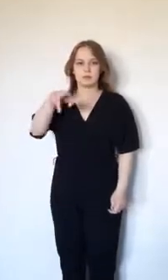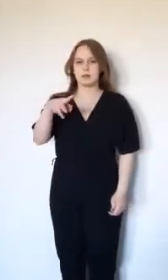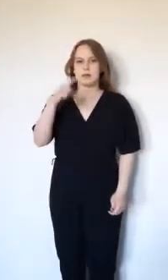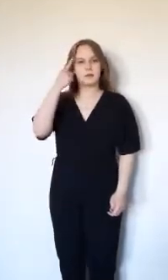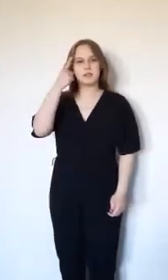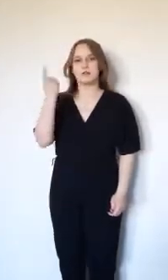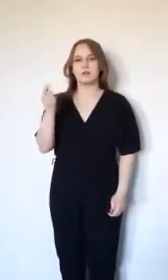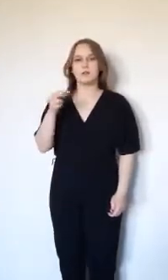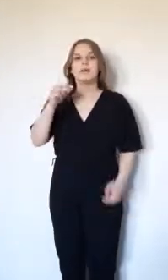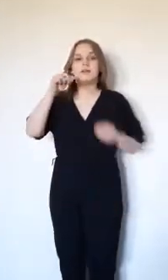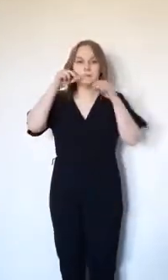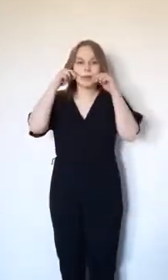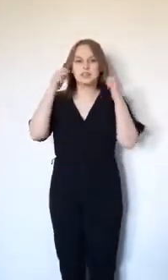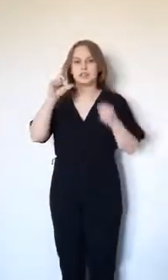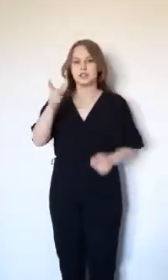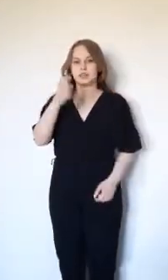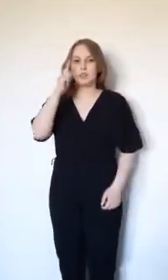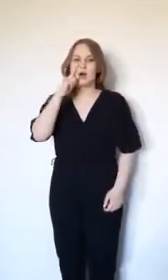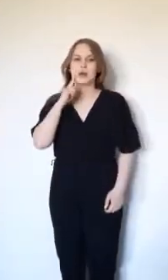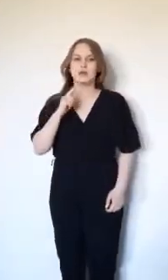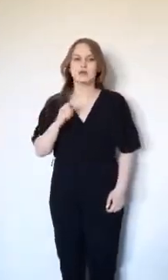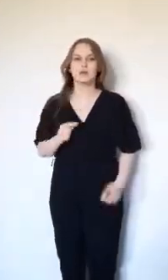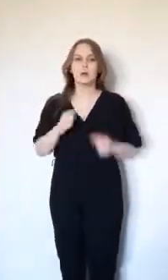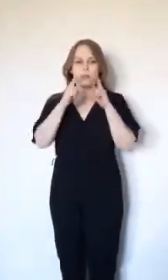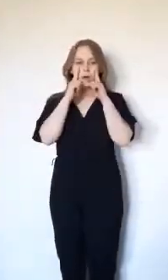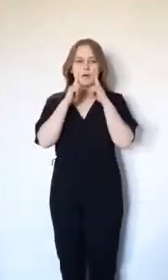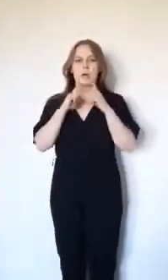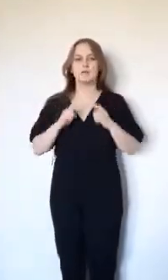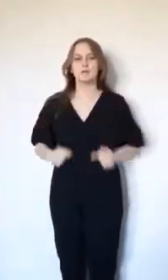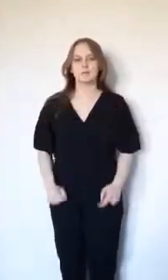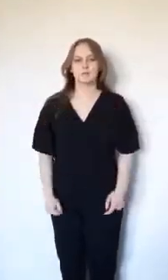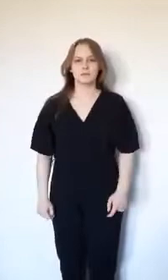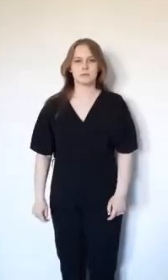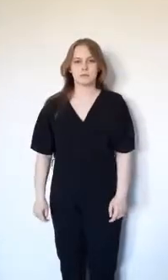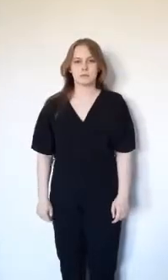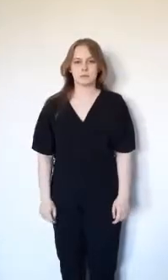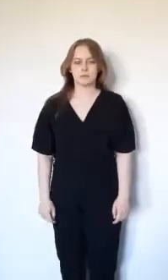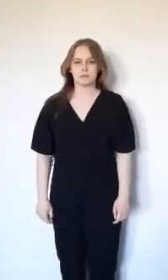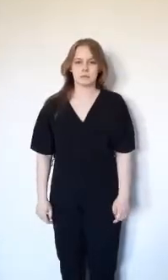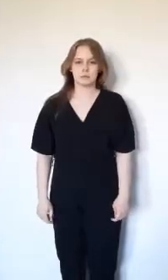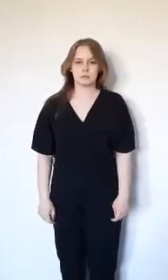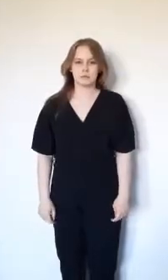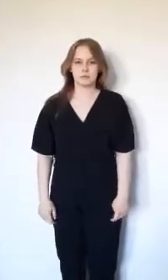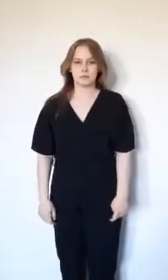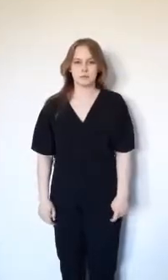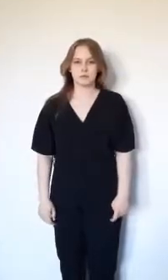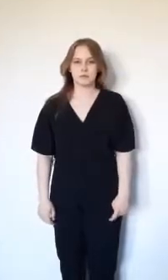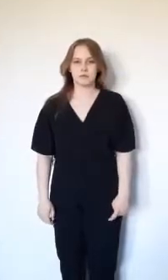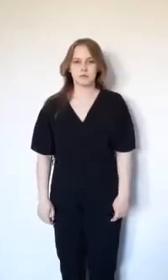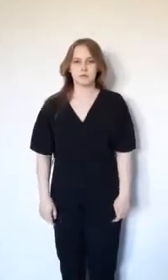zdradziłaś, nie wiedziałem śmiać się czy płakać. Płakałem.